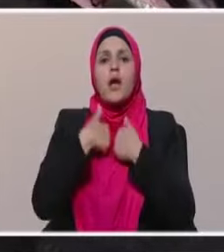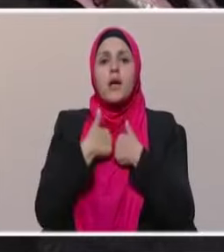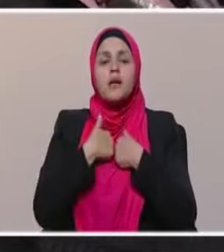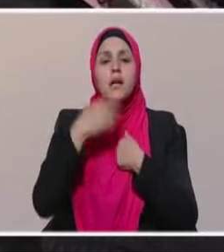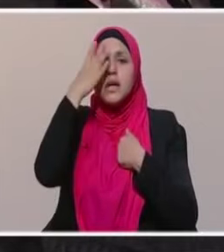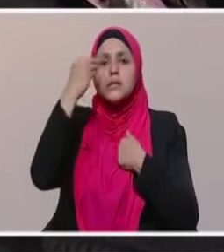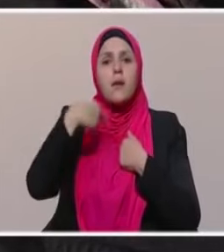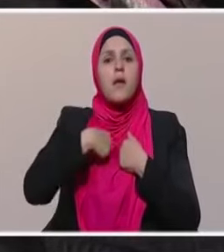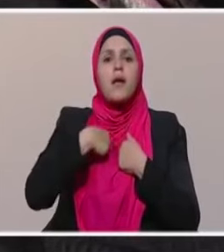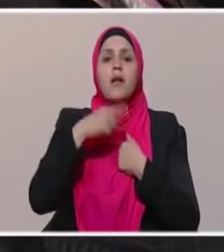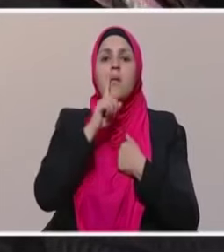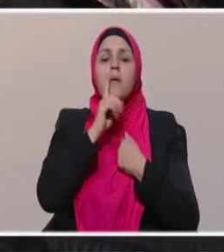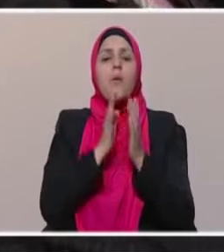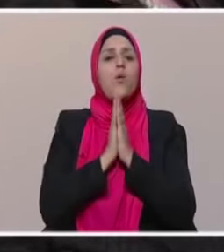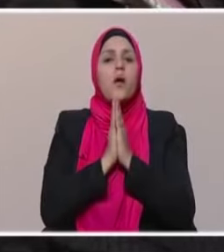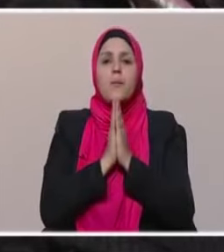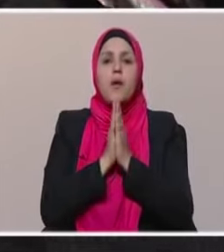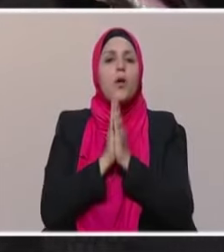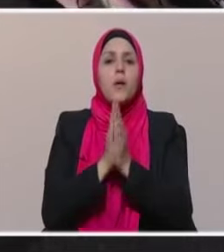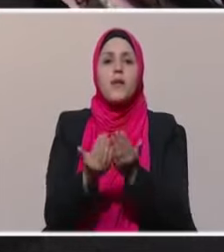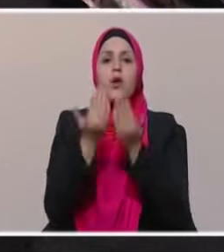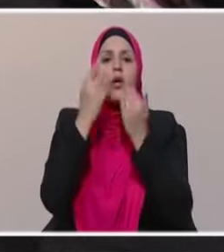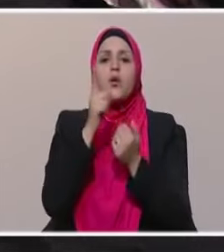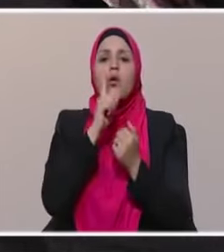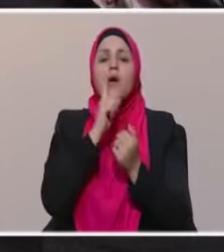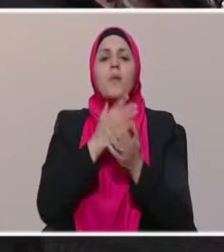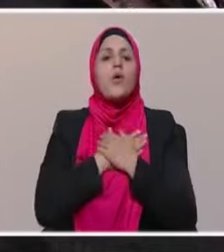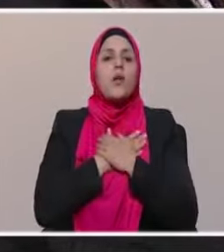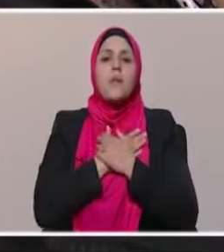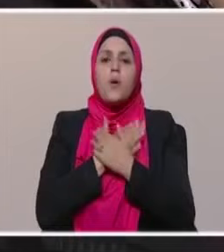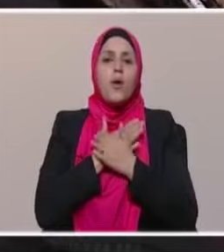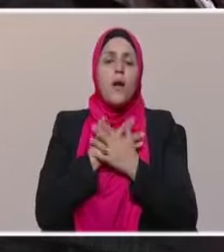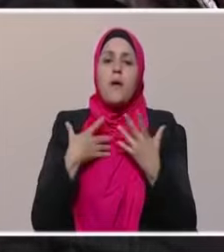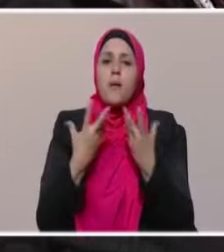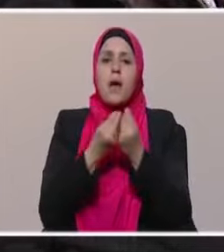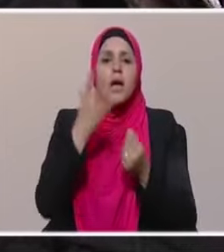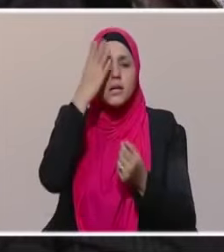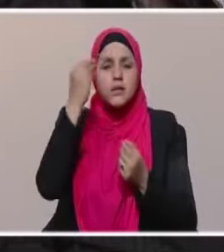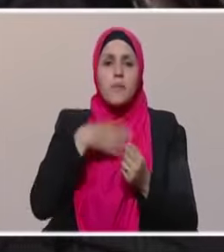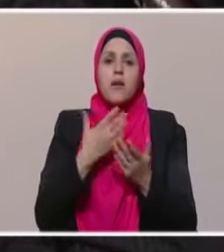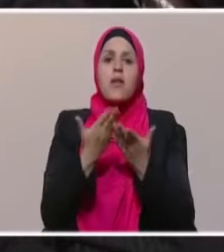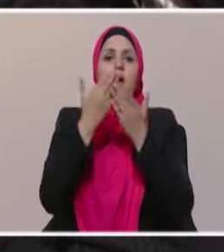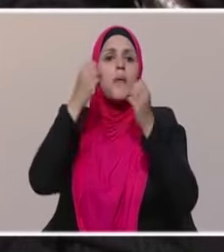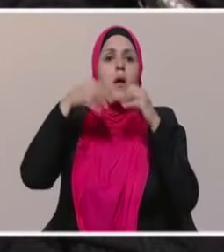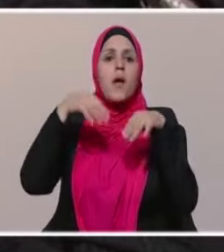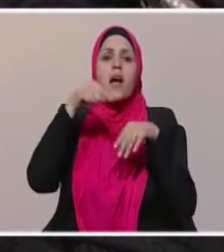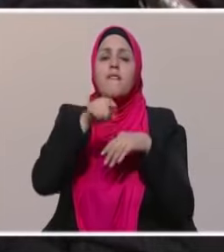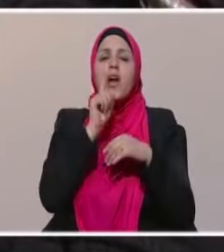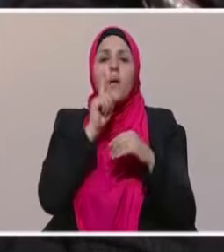سامحيني ودعي لي يا أمي. والنبي أمي ربنا يبارك لي فيك يا أمي، ربنا يبارك لي فيك يا